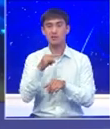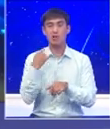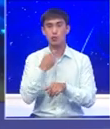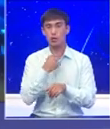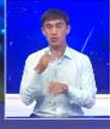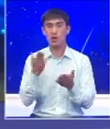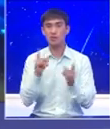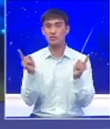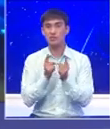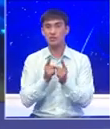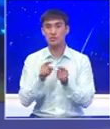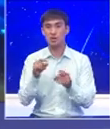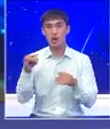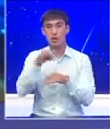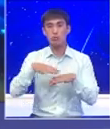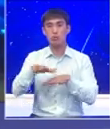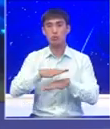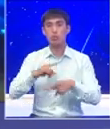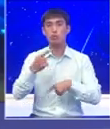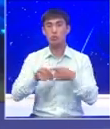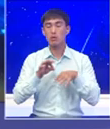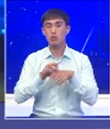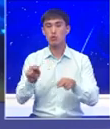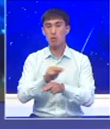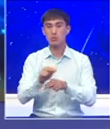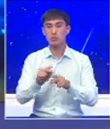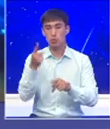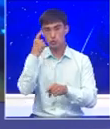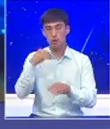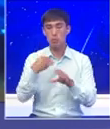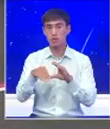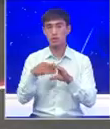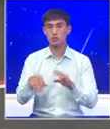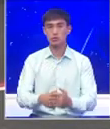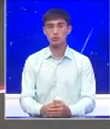встретил пассажиров аэропорт после проведенной модернизации, узнаем из материалов сюжета.